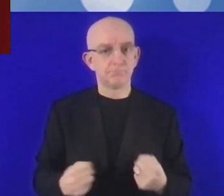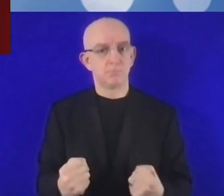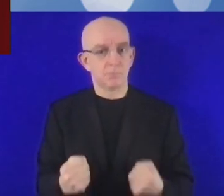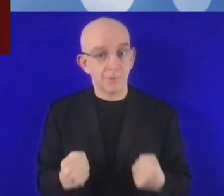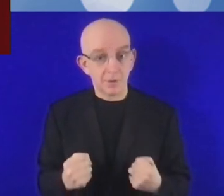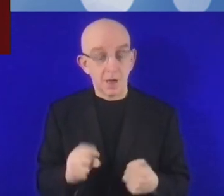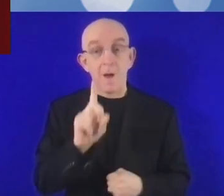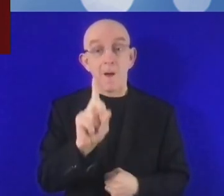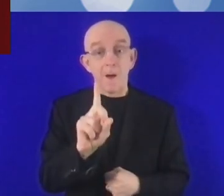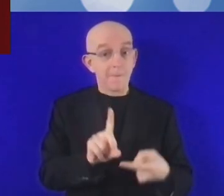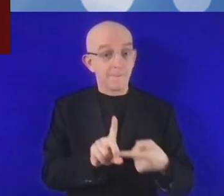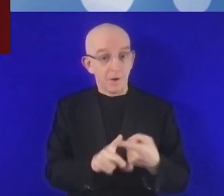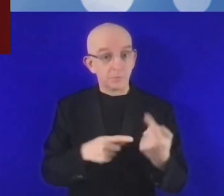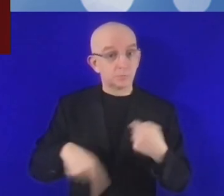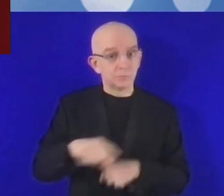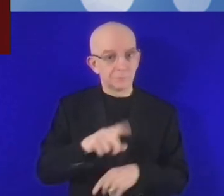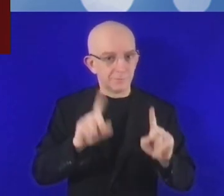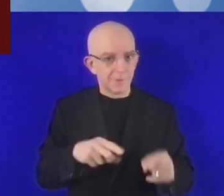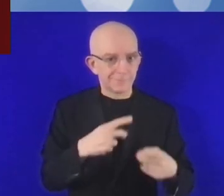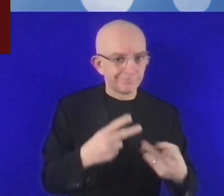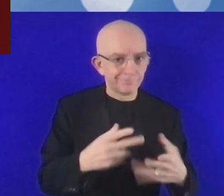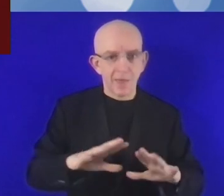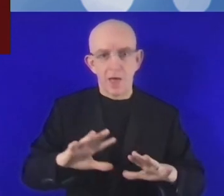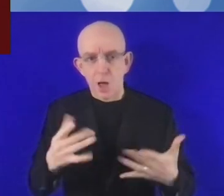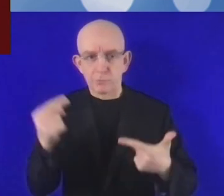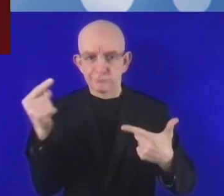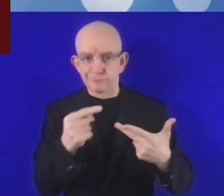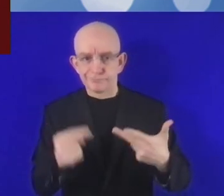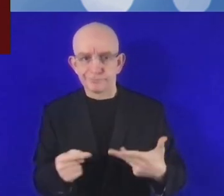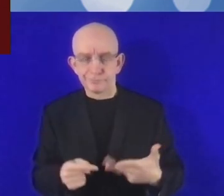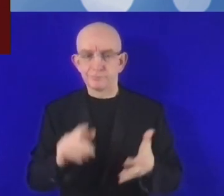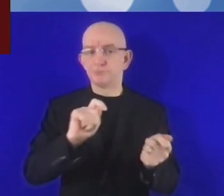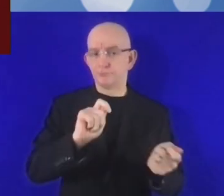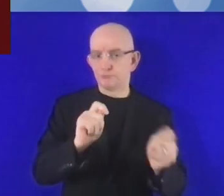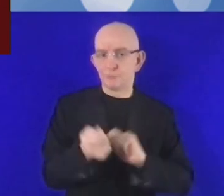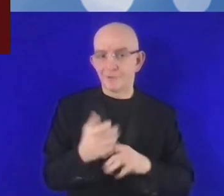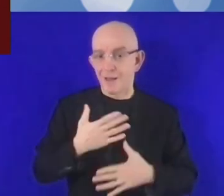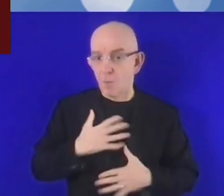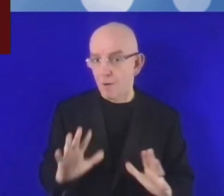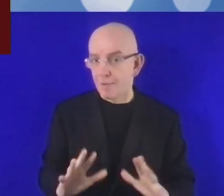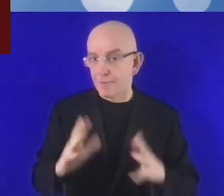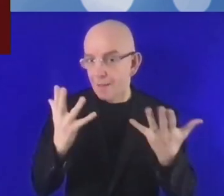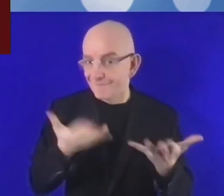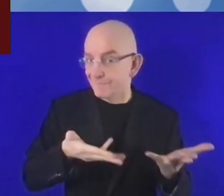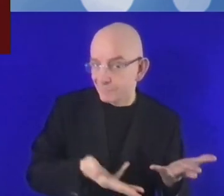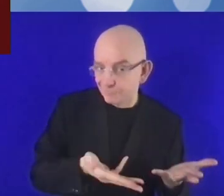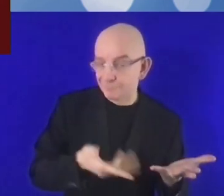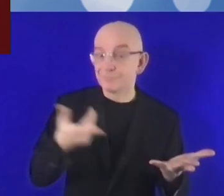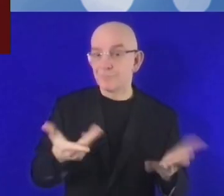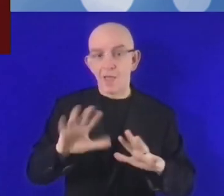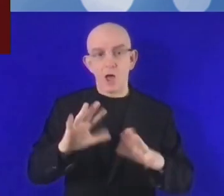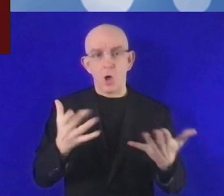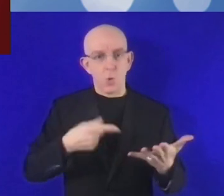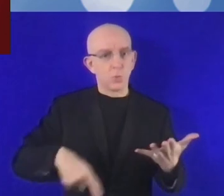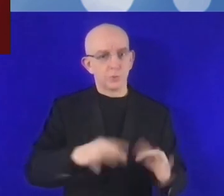же нам предстоит ответить на такой существенный вопрос, как то, каким образом цифровизация